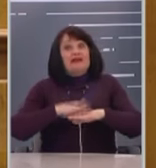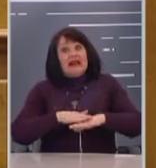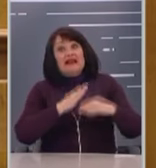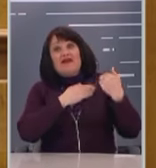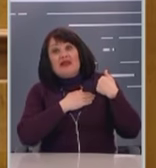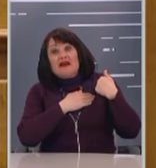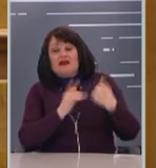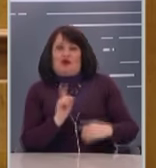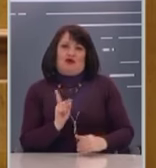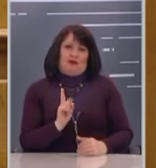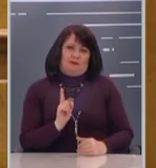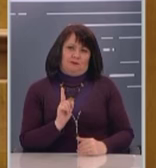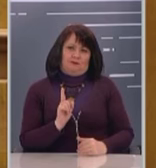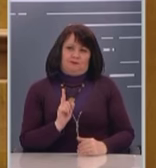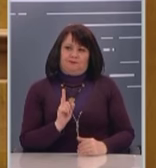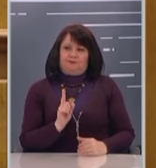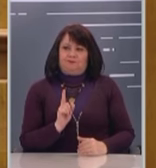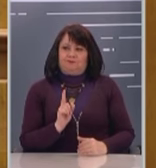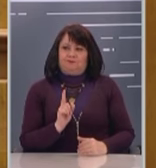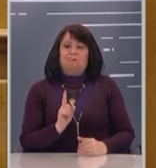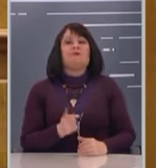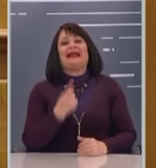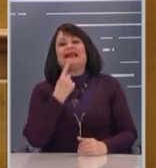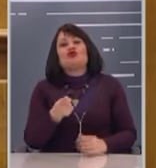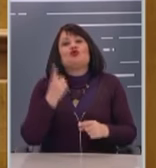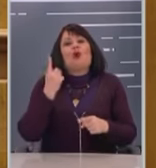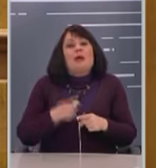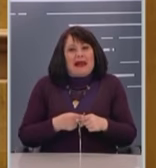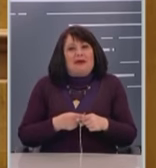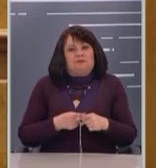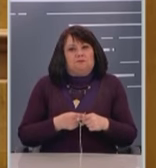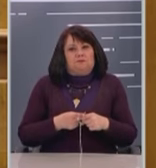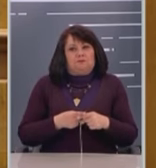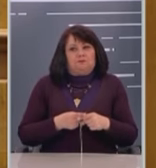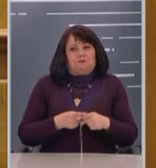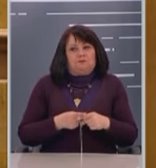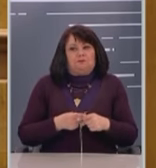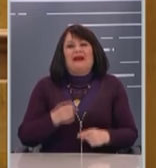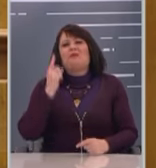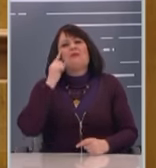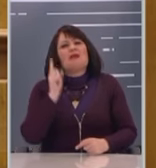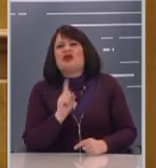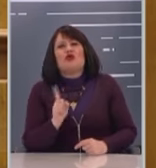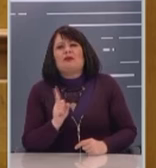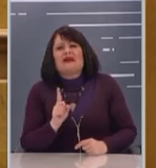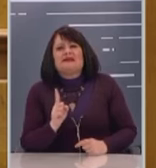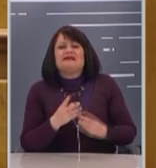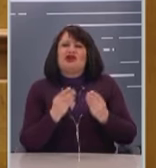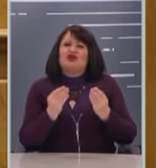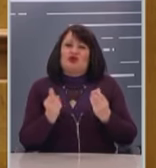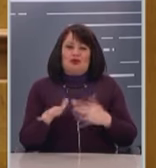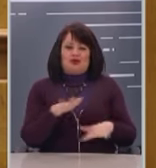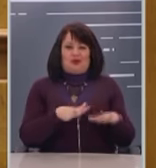είμαι εγώ αρμόδιος να το κρίνω. Για να το πω με απλά λόγια, μην νομίζετε ότι με τέτοιου είδους